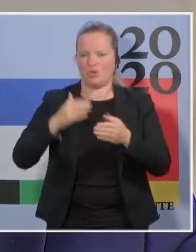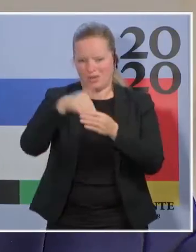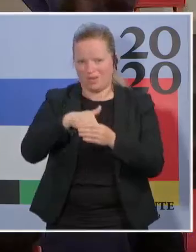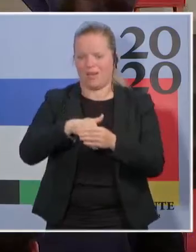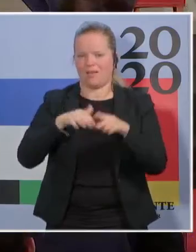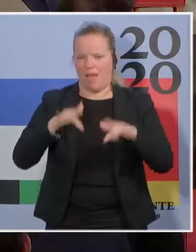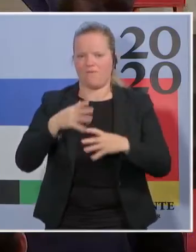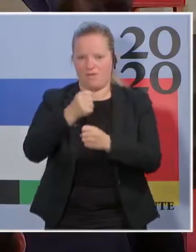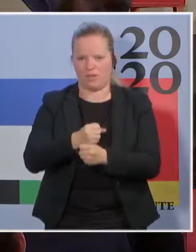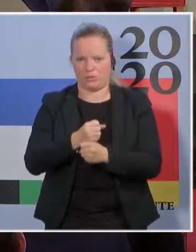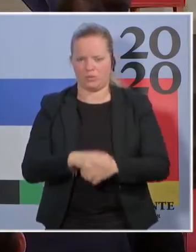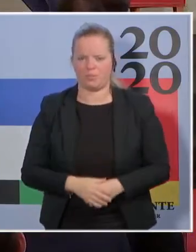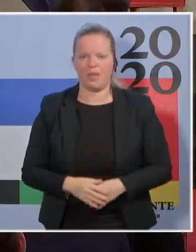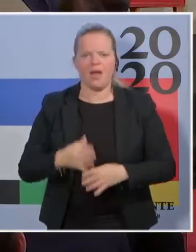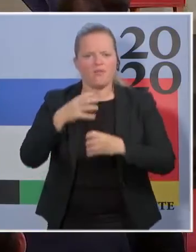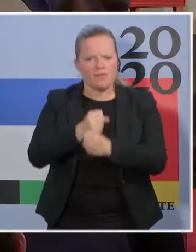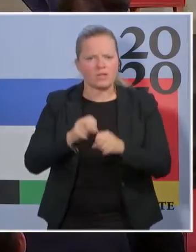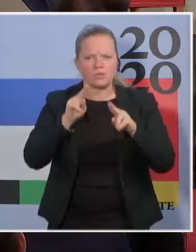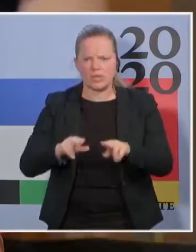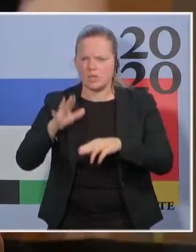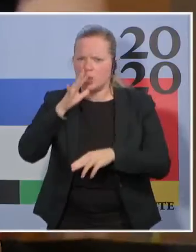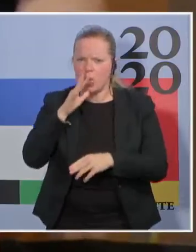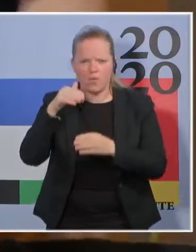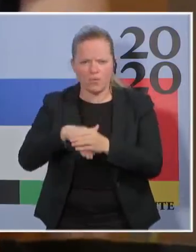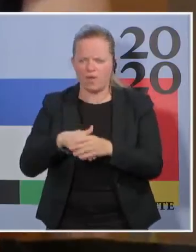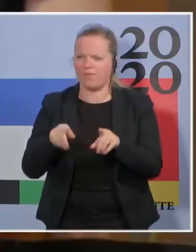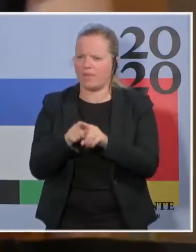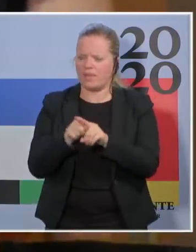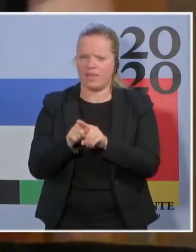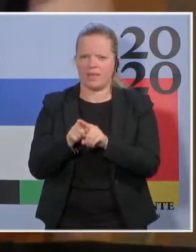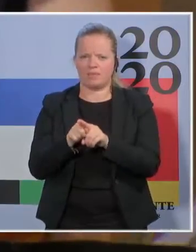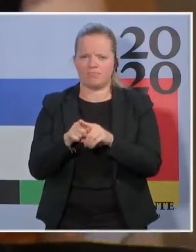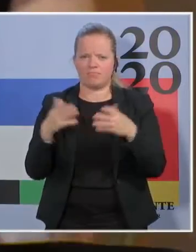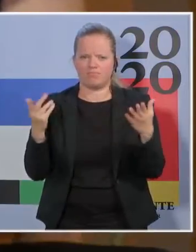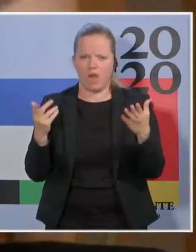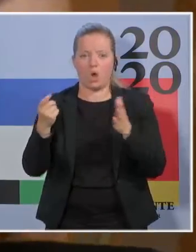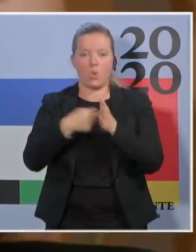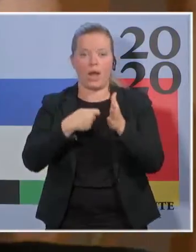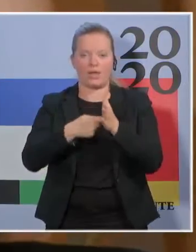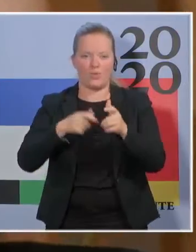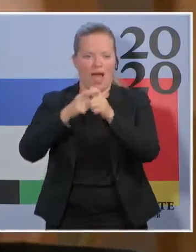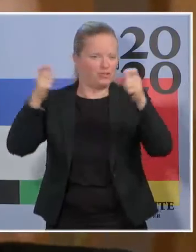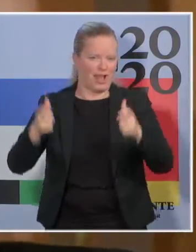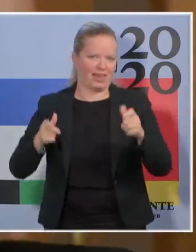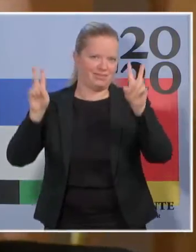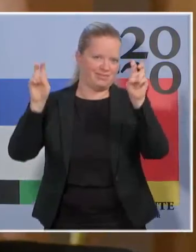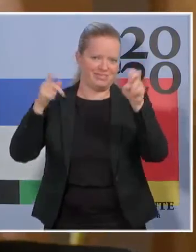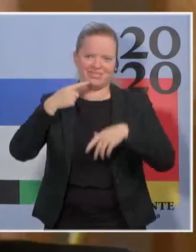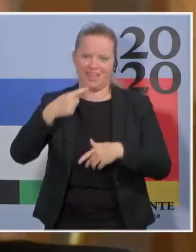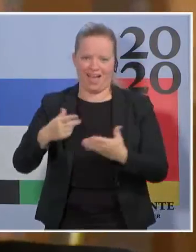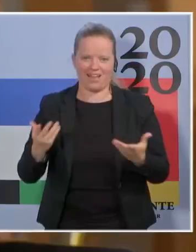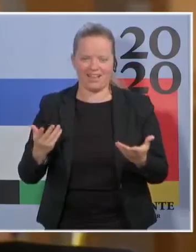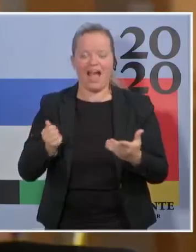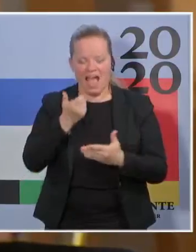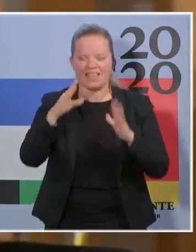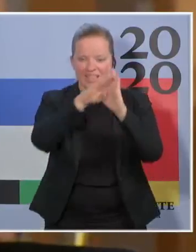der Verfassungsgerichtshof, wenn wir kurz noch dabei bleiben, so etwas auf der einen Seite wie eine Korrekturanstalt, wenn ich das salopp so sagen darf, für manche